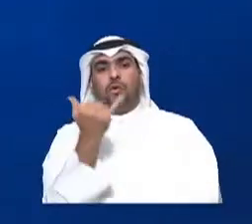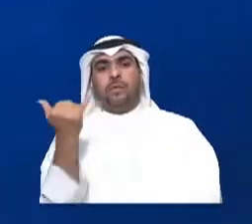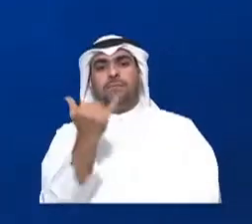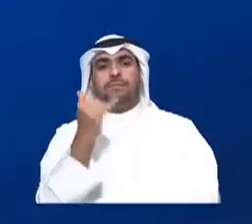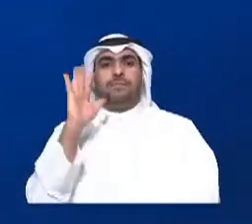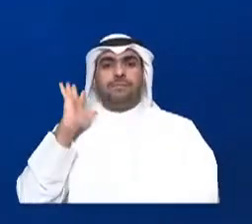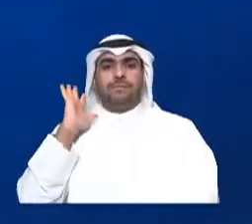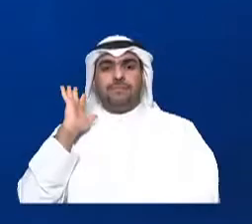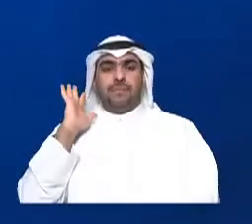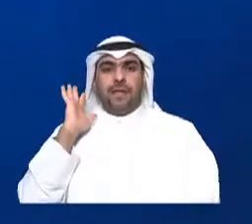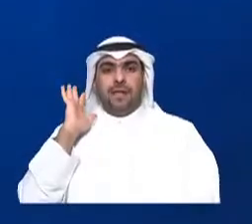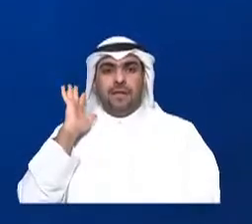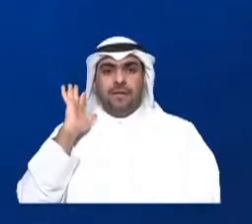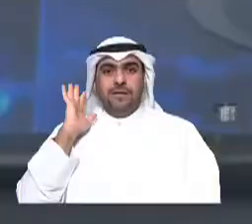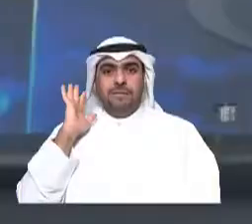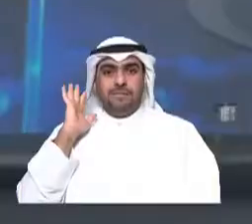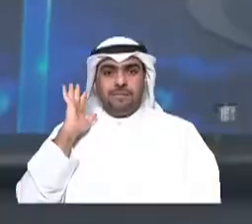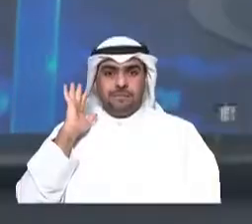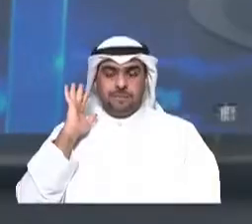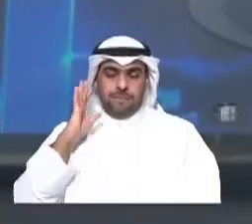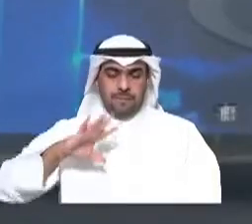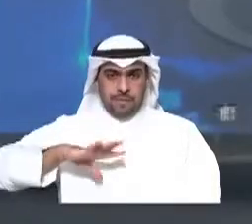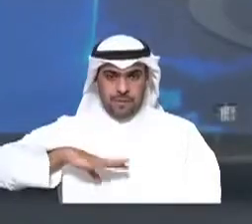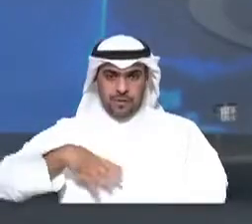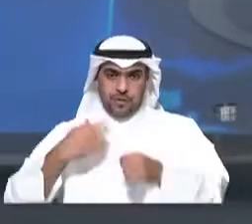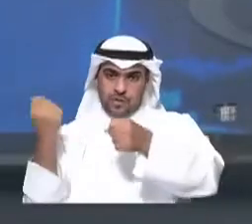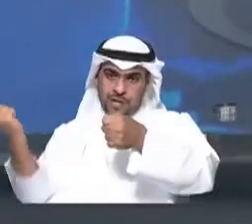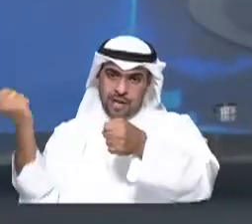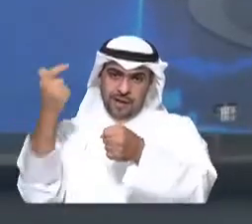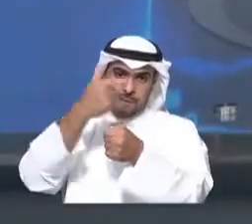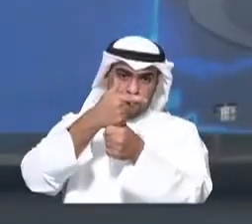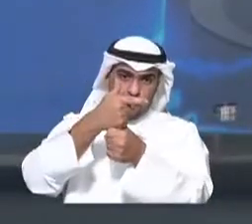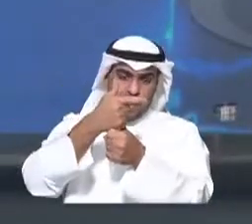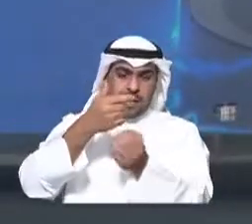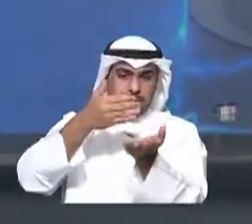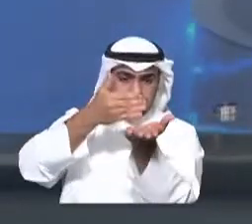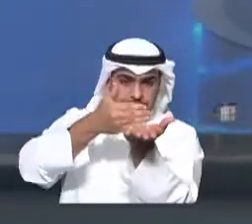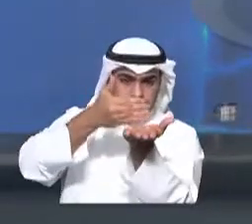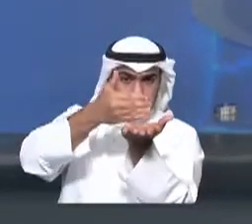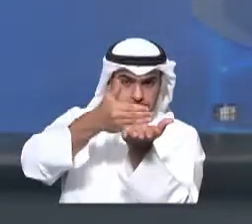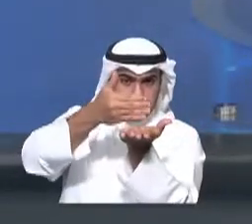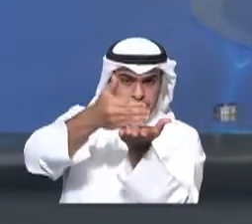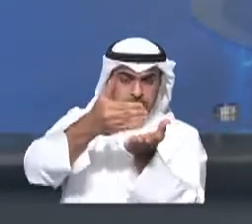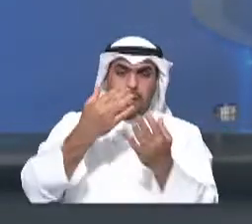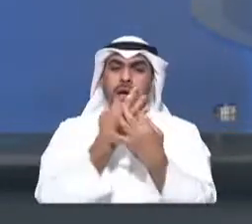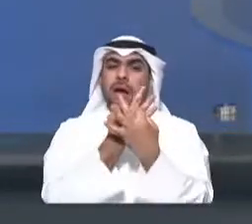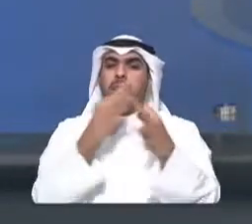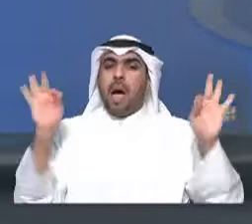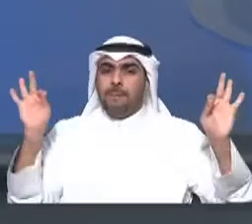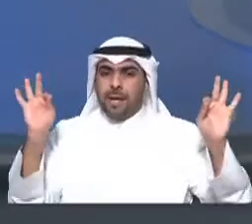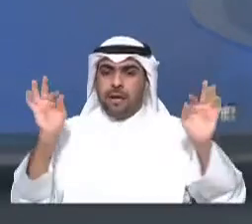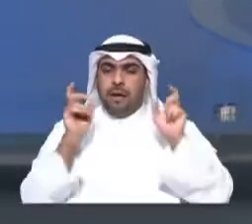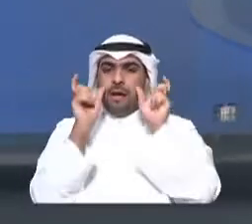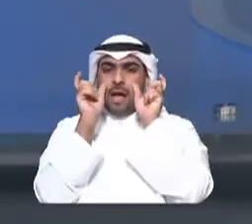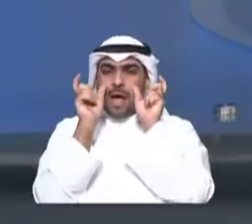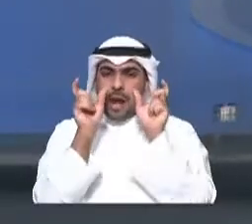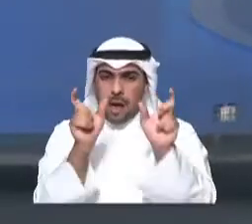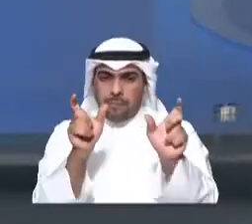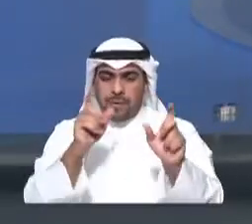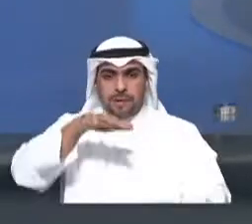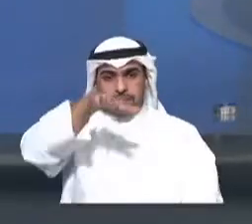ركز عليه خطاب، كان خطاب شامل وفي كثير من القضايا، وأهم شيء طرح وجهة نظر الكويت في